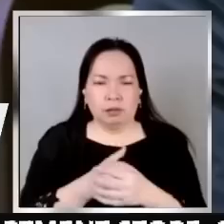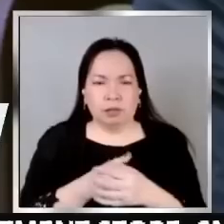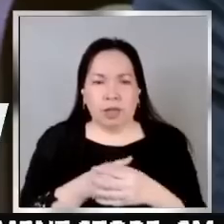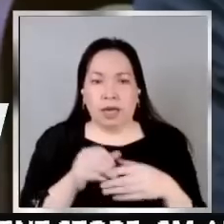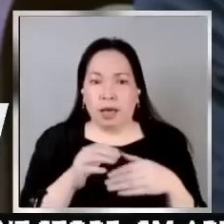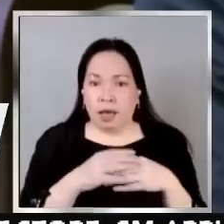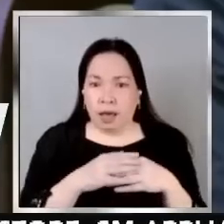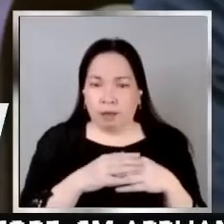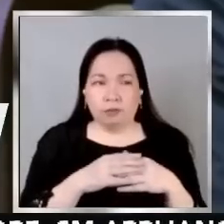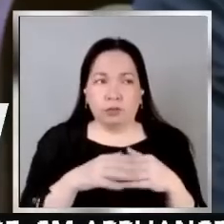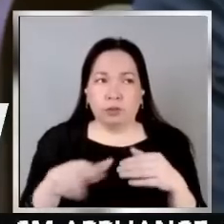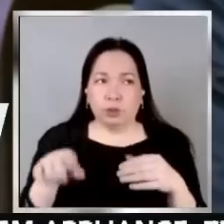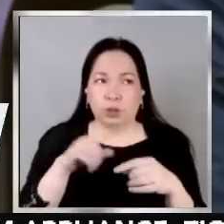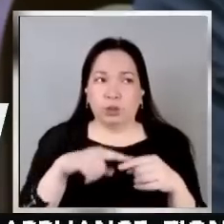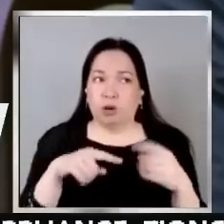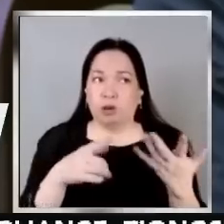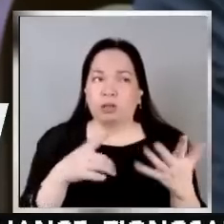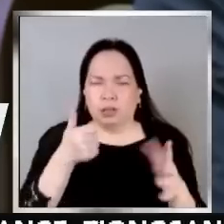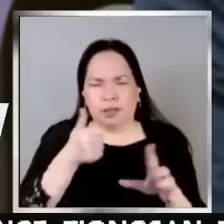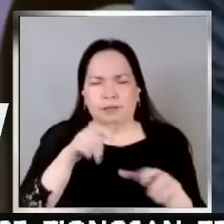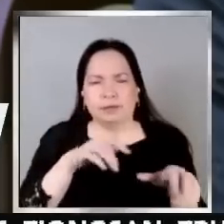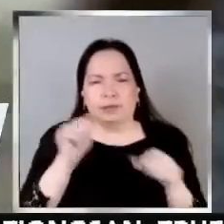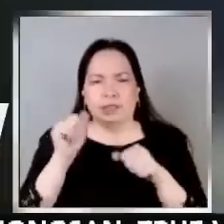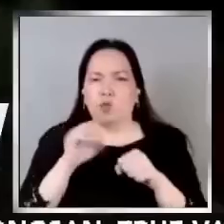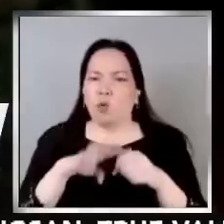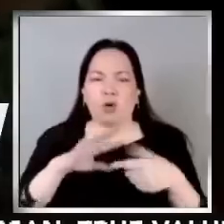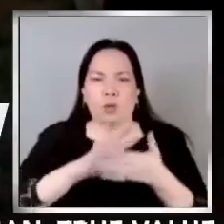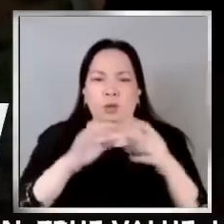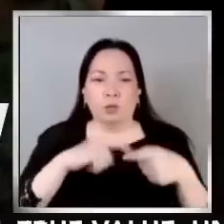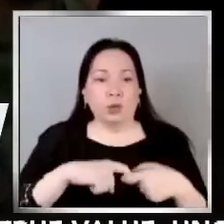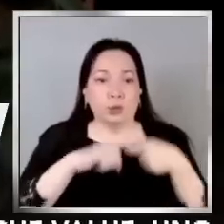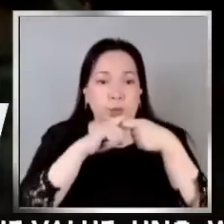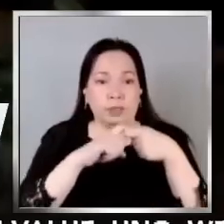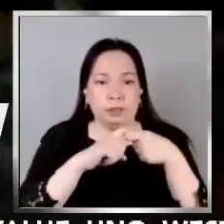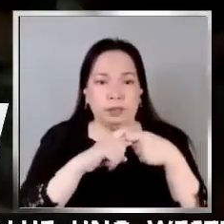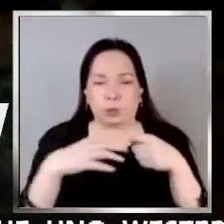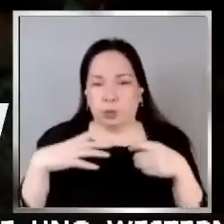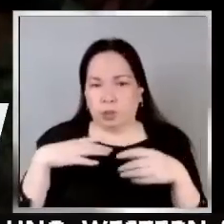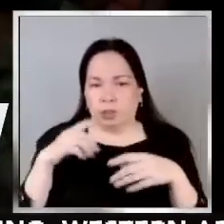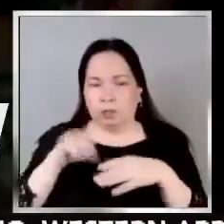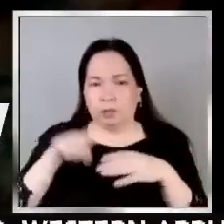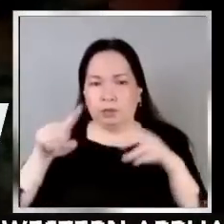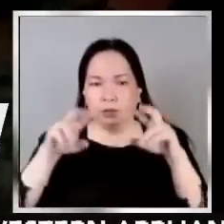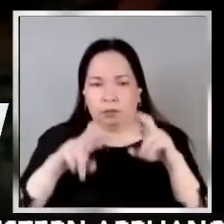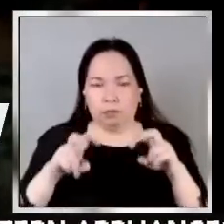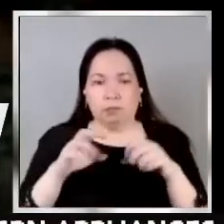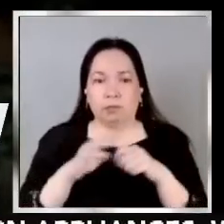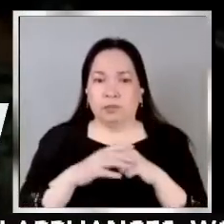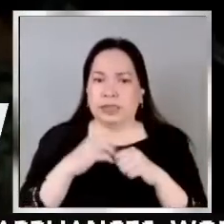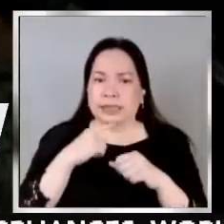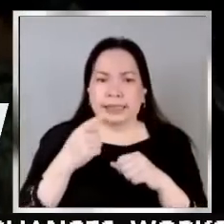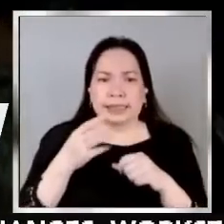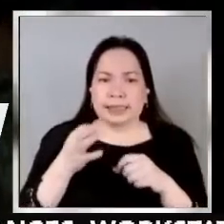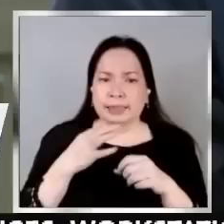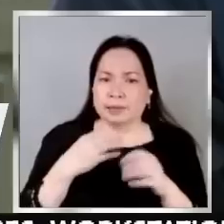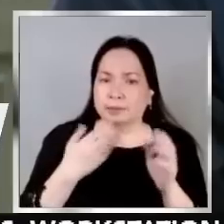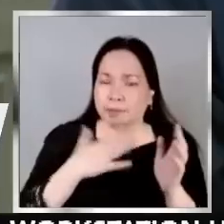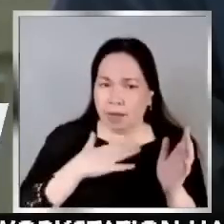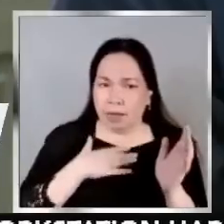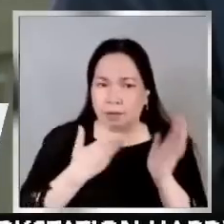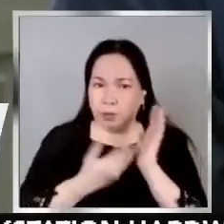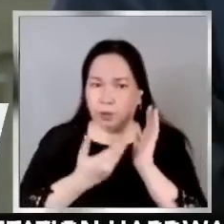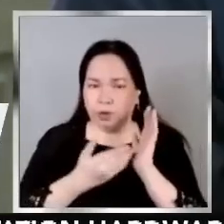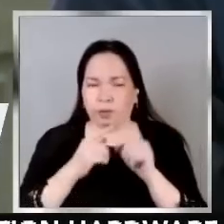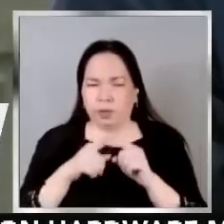be suspended pending investigation. Hindi niya idinetalye ang kanya raw ebidensya. Pero sabi niya, I'm a